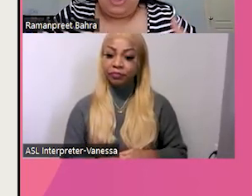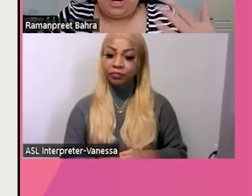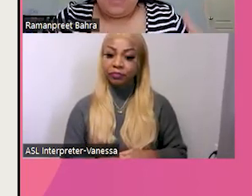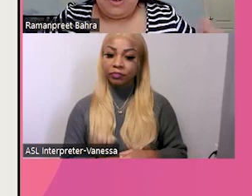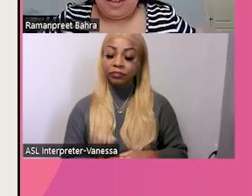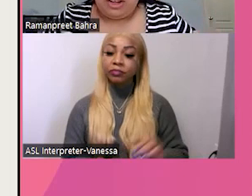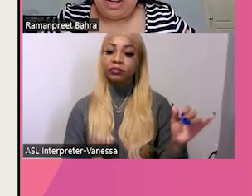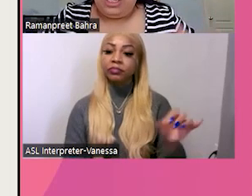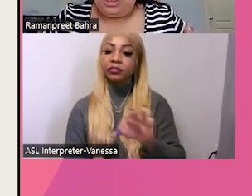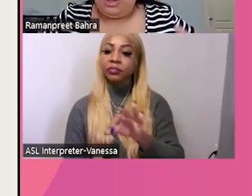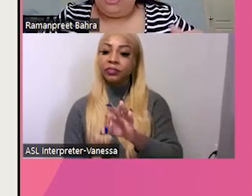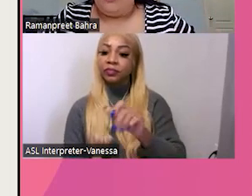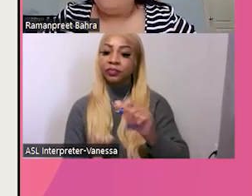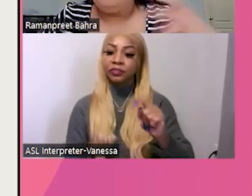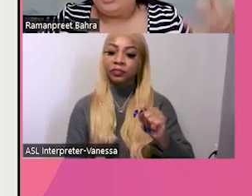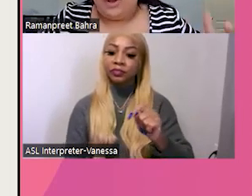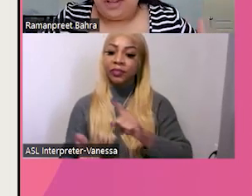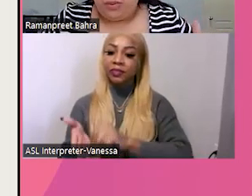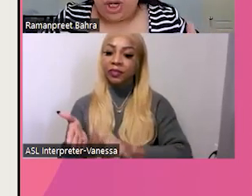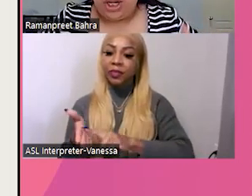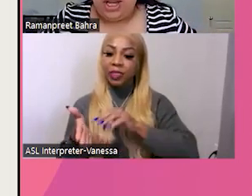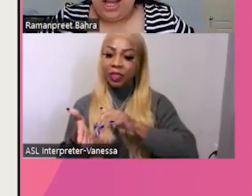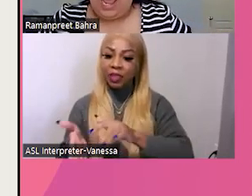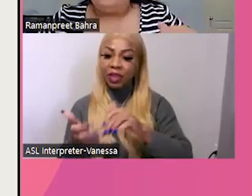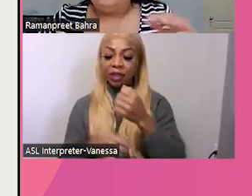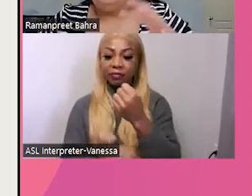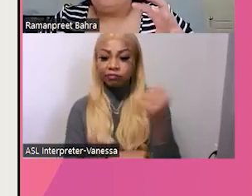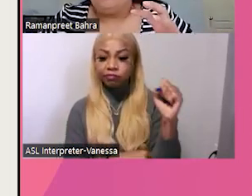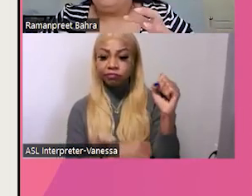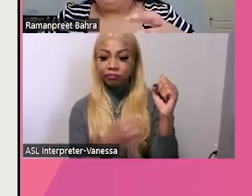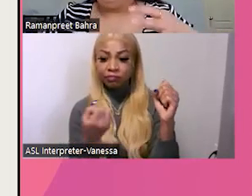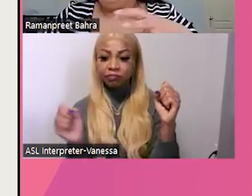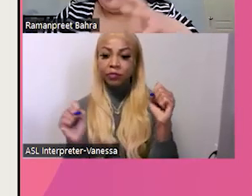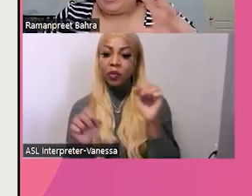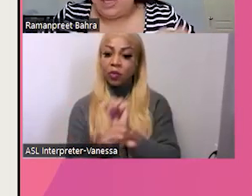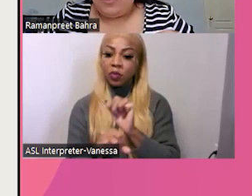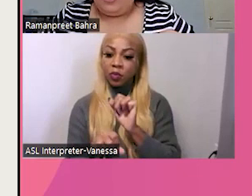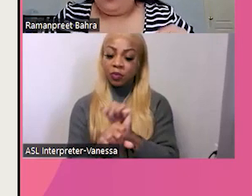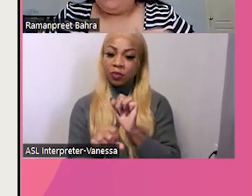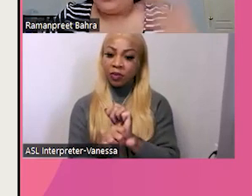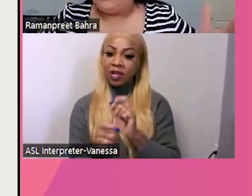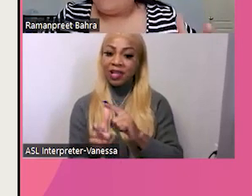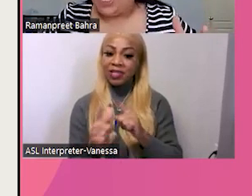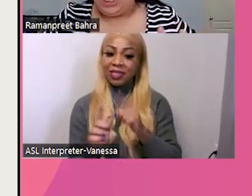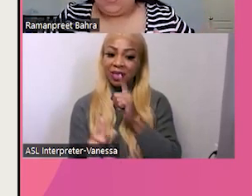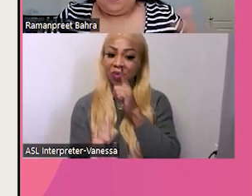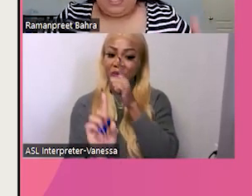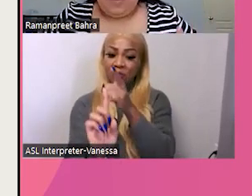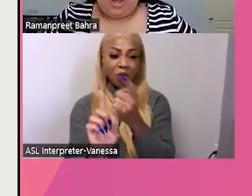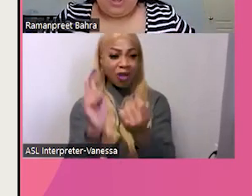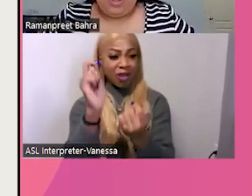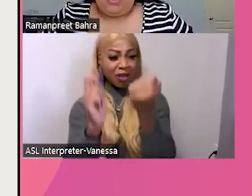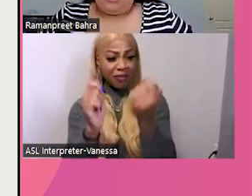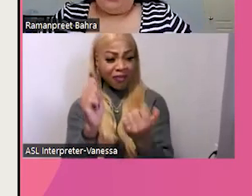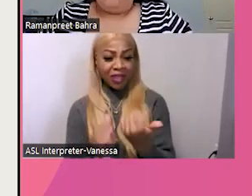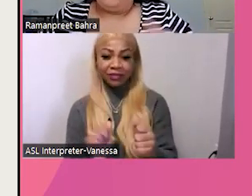parler. De plus, les études sur la grossophobie intègrent leur recherche dans du travail